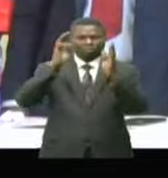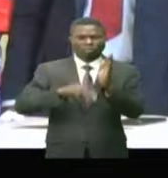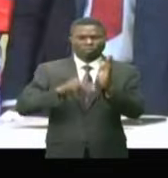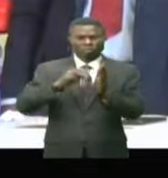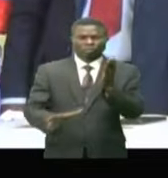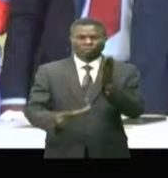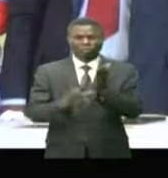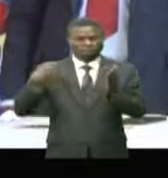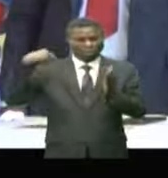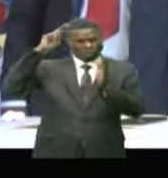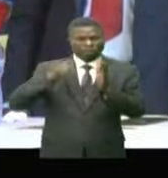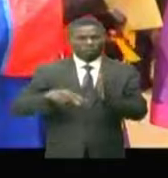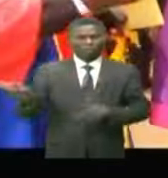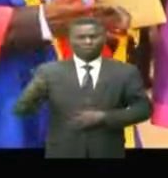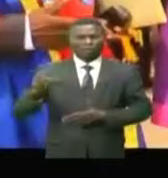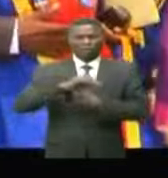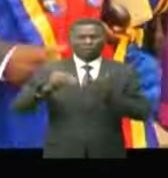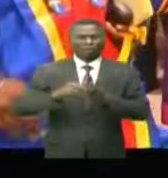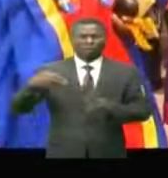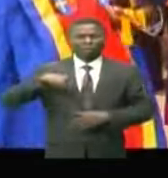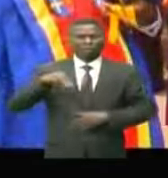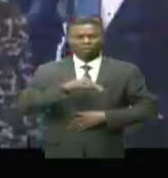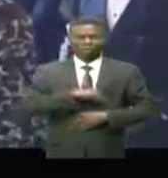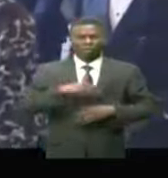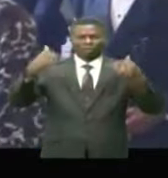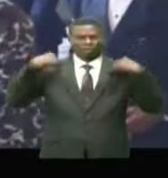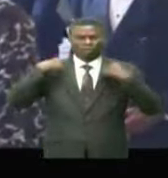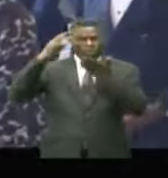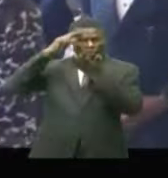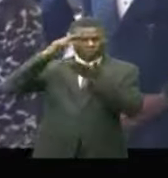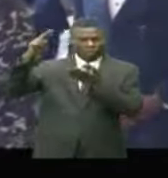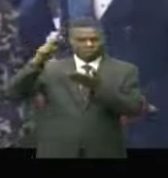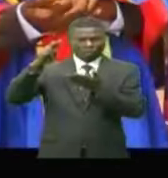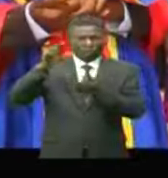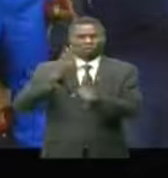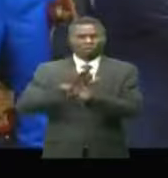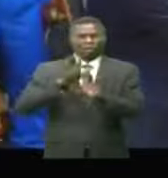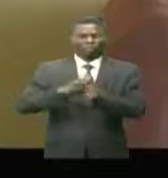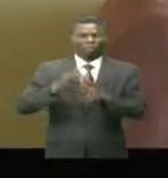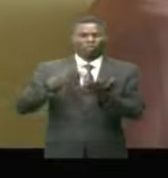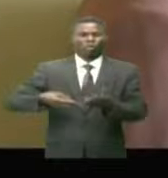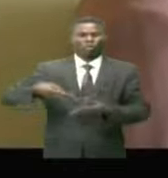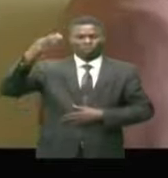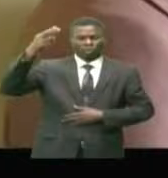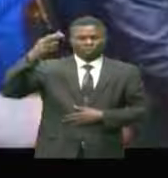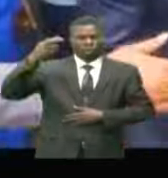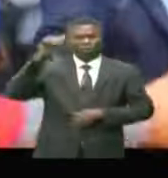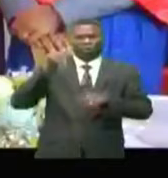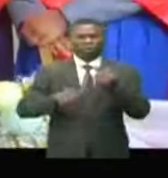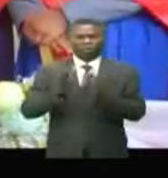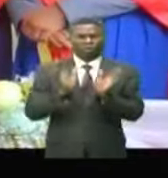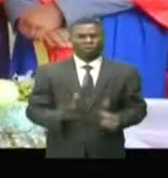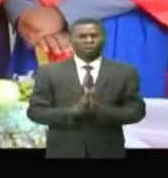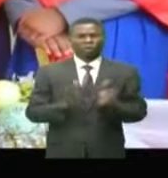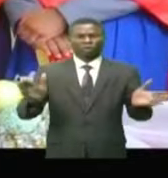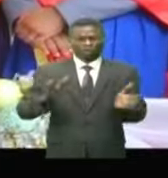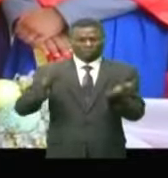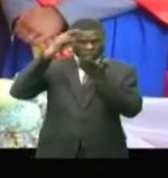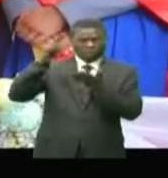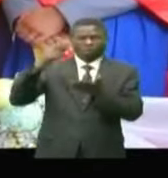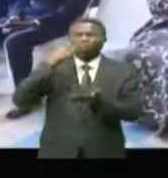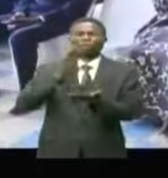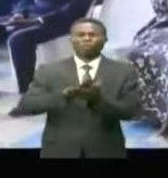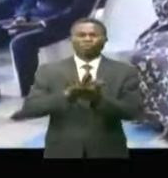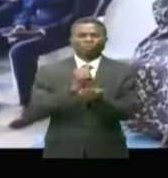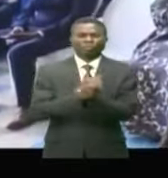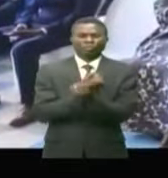du Kassai central, de membres du comité de gestion et diverses personnalités. Le secrétaire général académique Philippe Kankou s'est félicité du